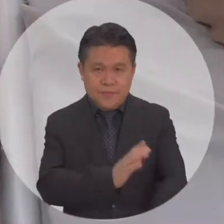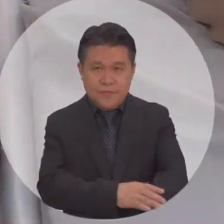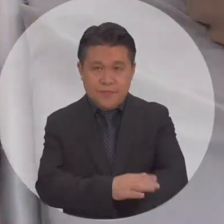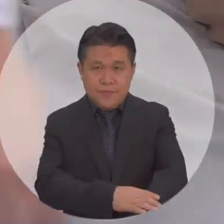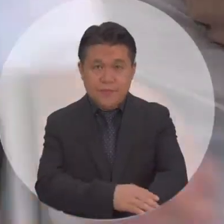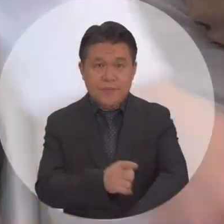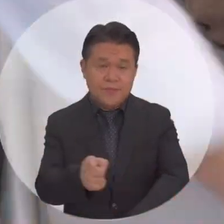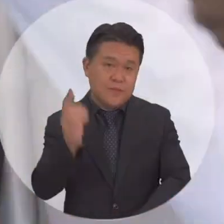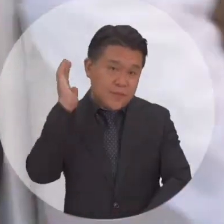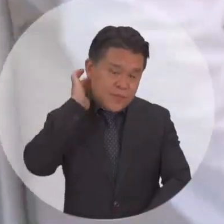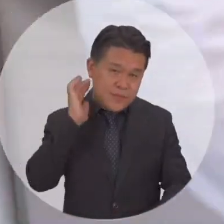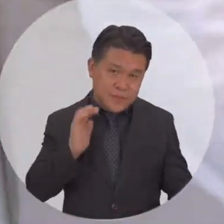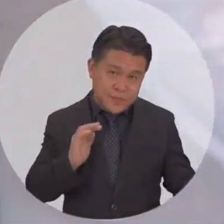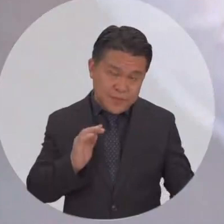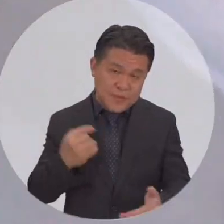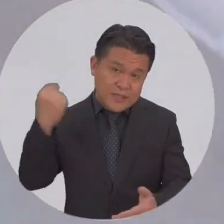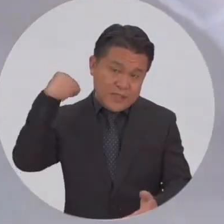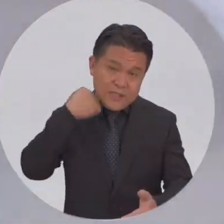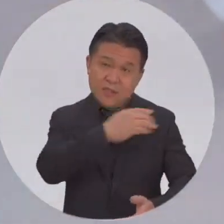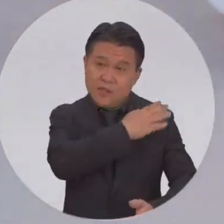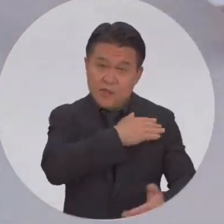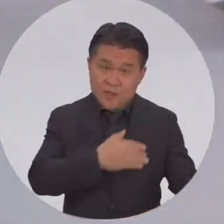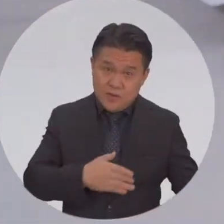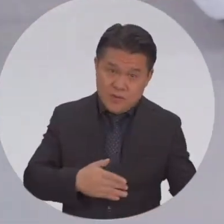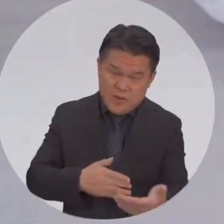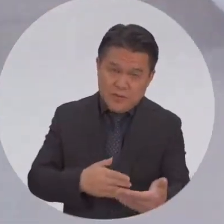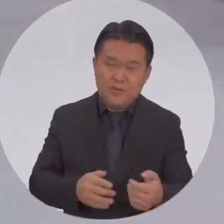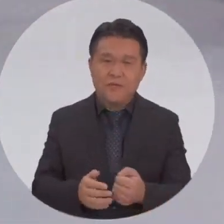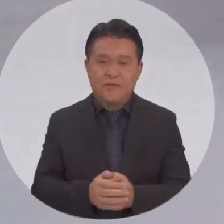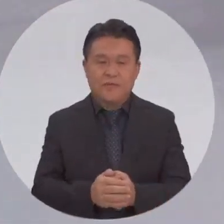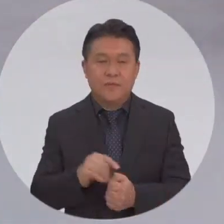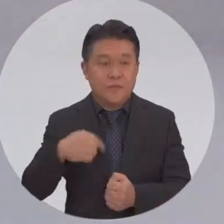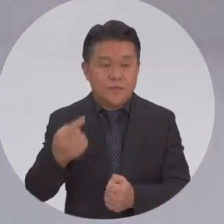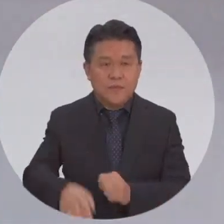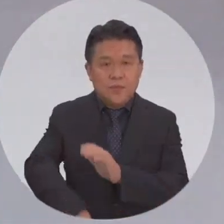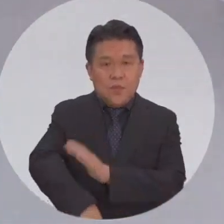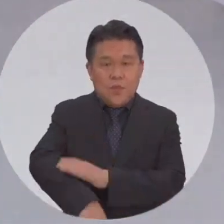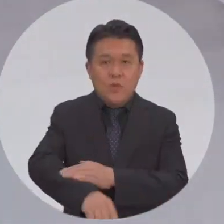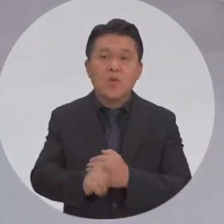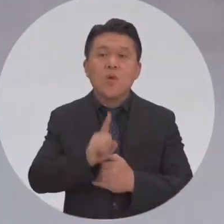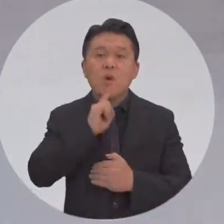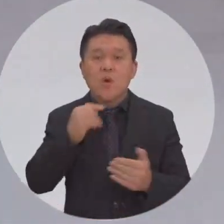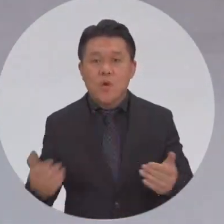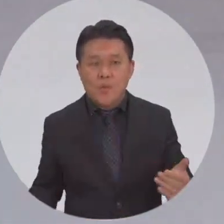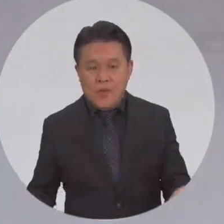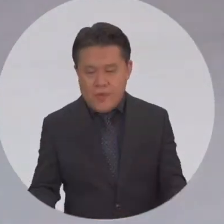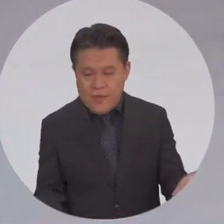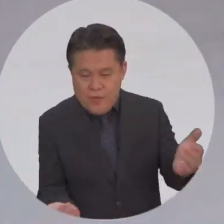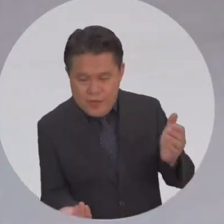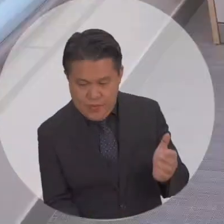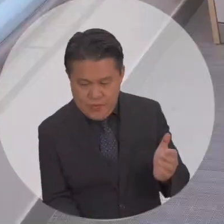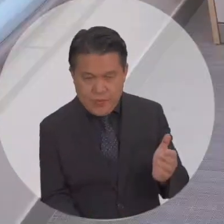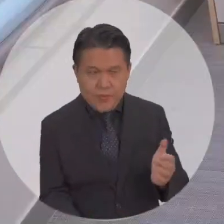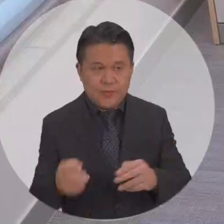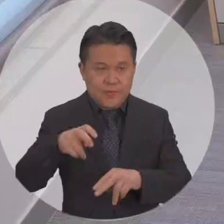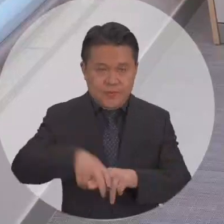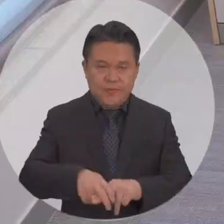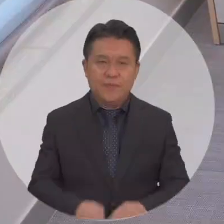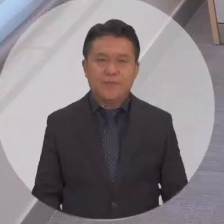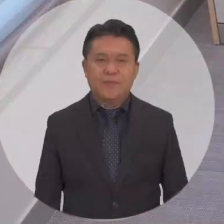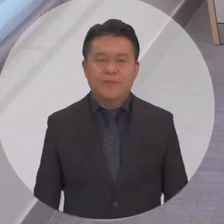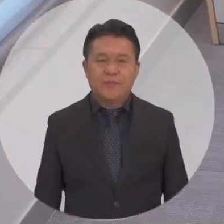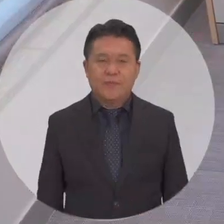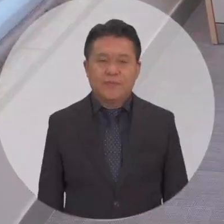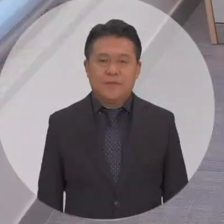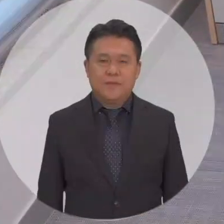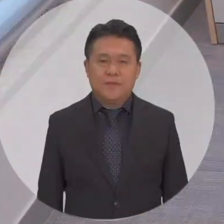요양보호사의 왼팔을 대상자의 목 밑에 넣어 등과 어깨를 받쳐주고 오른손은 엉덩이 부분을 받쳐 일으켜